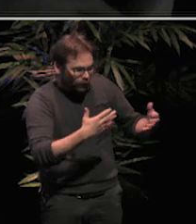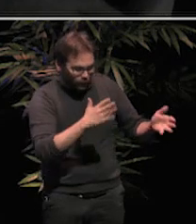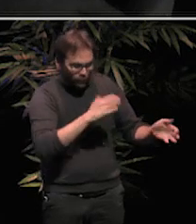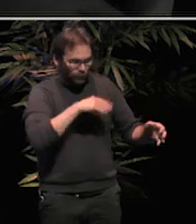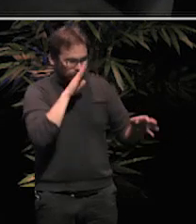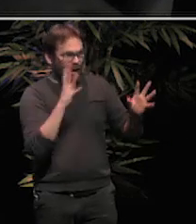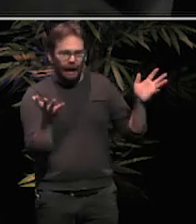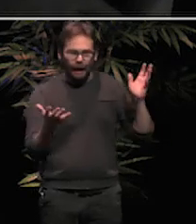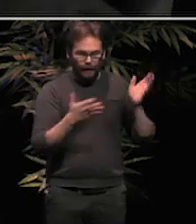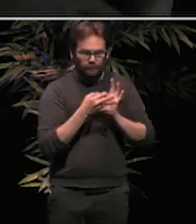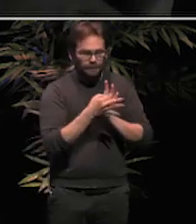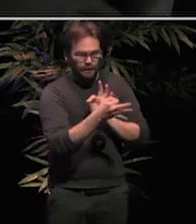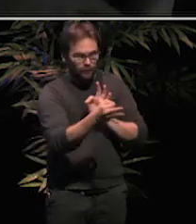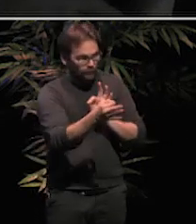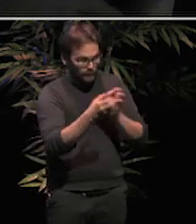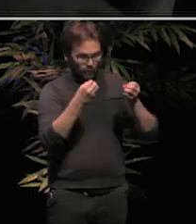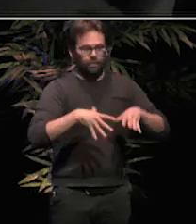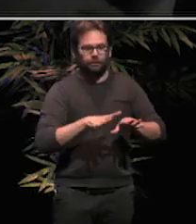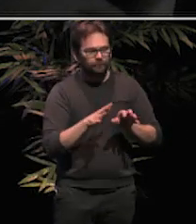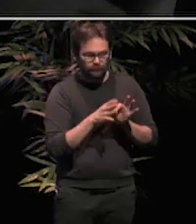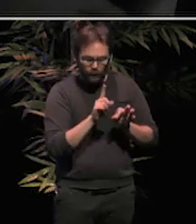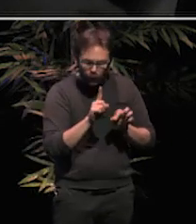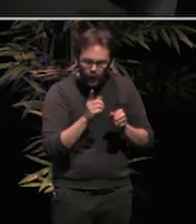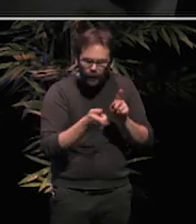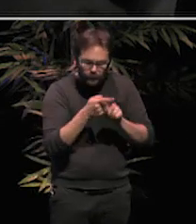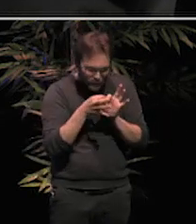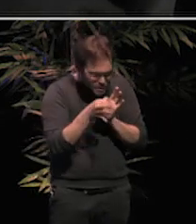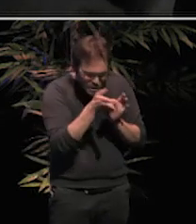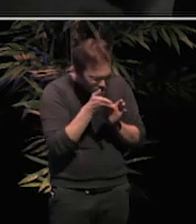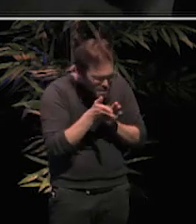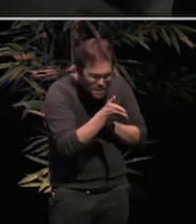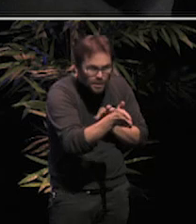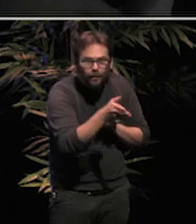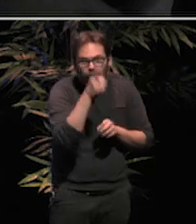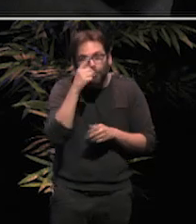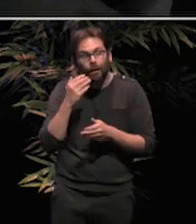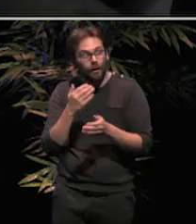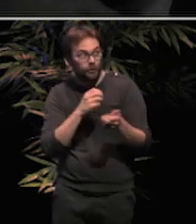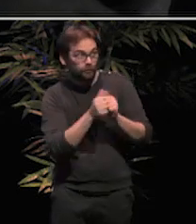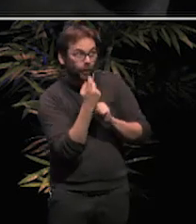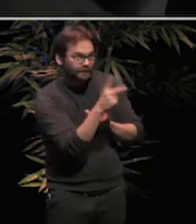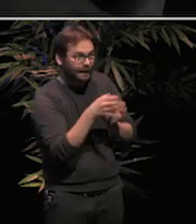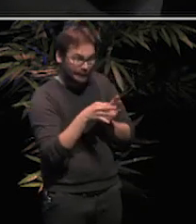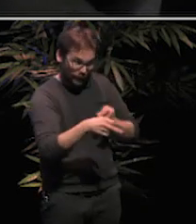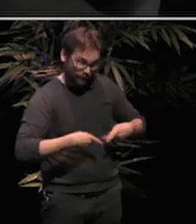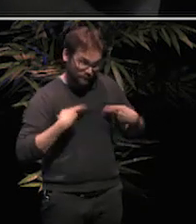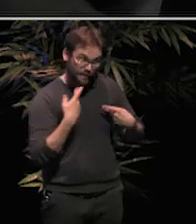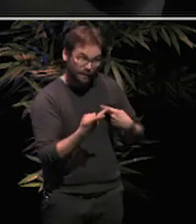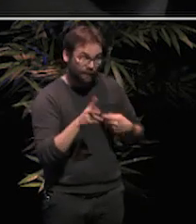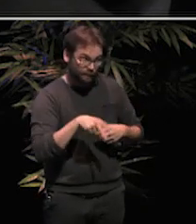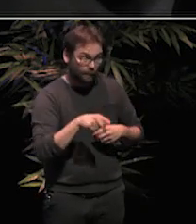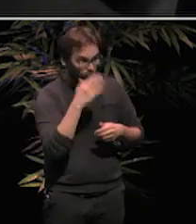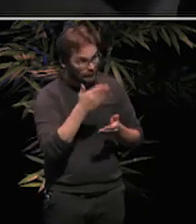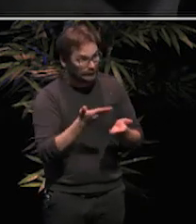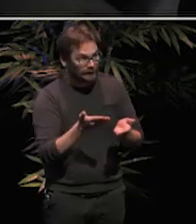vie? Et cette ligne de vie, elle a beaucoup de sens pour toi parce qu'elle est au sens propre lorsqu'on fait un sport comme le tien. Comment on